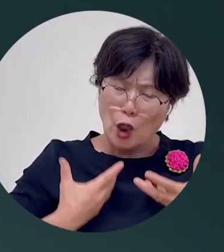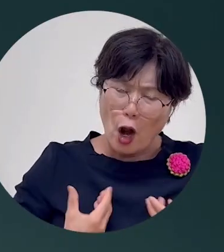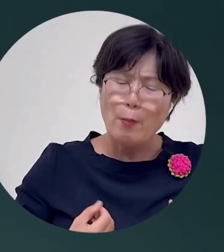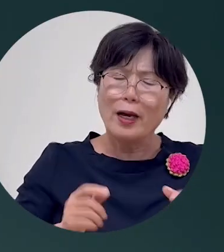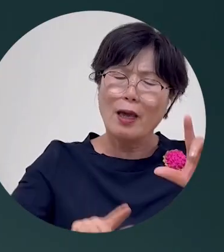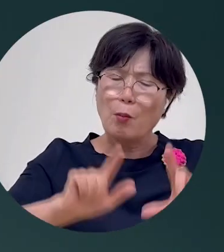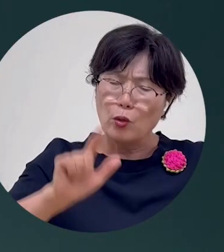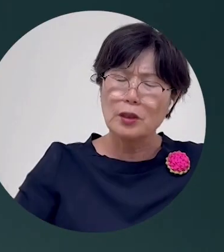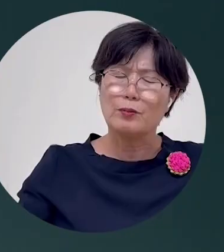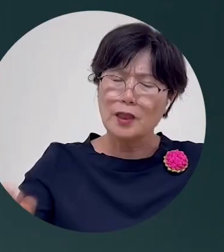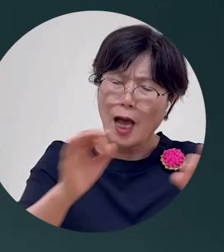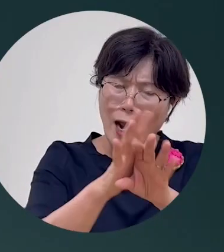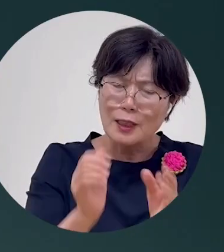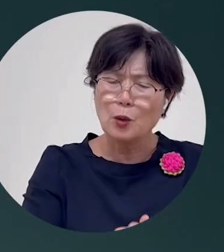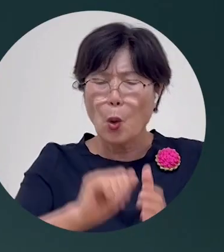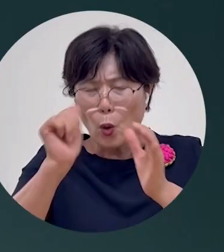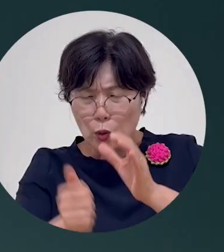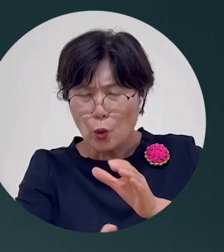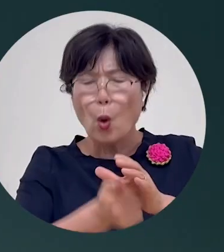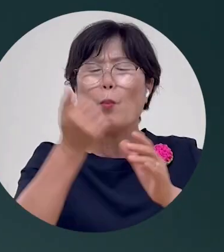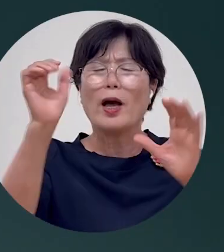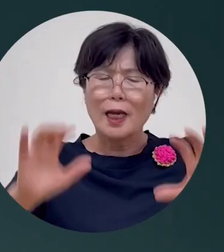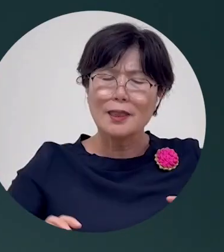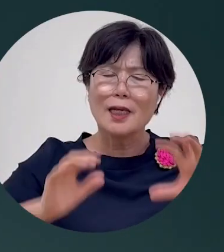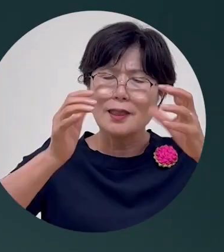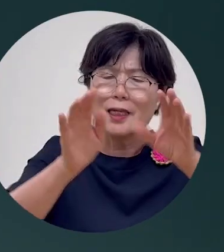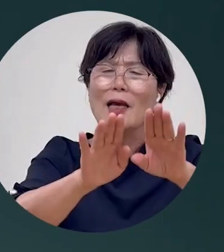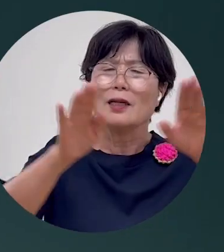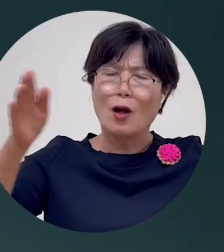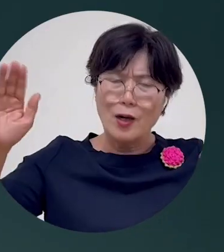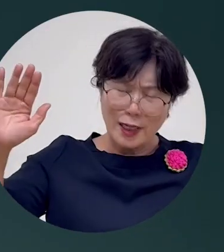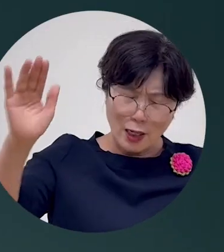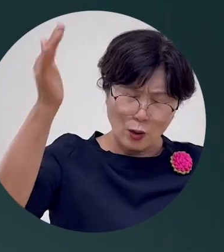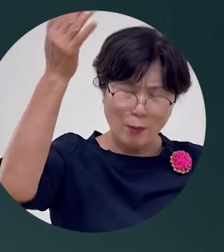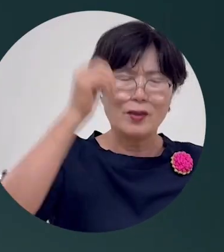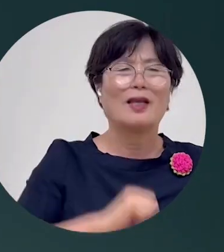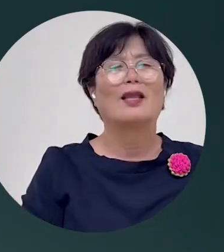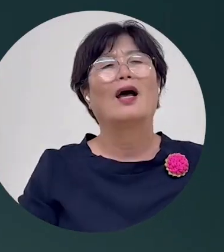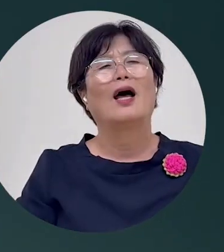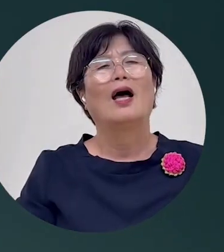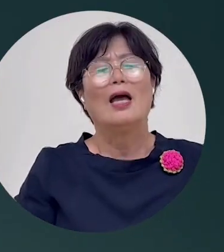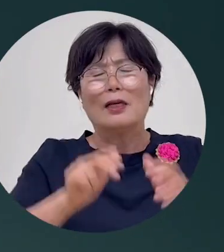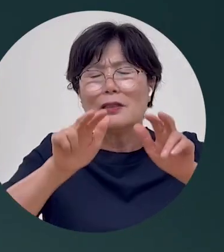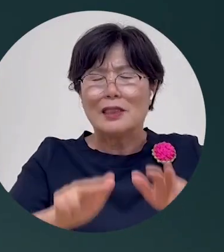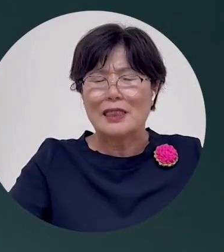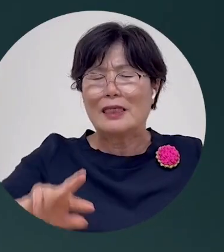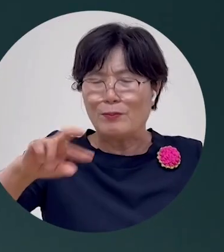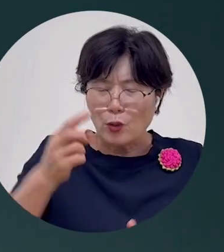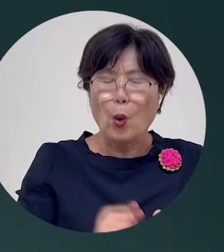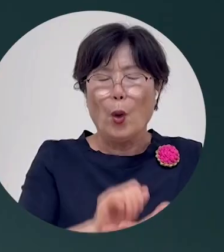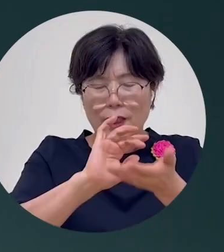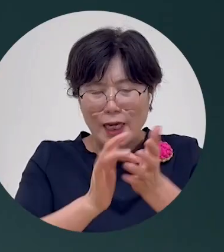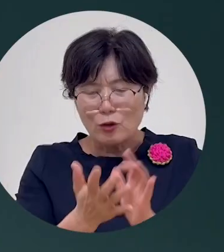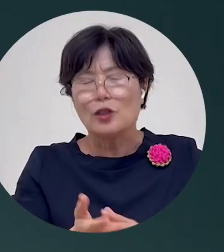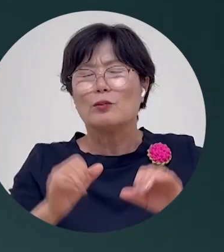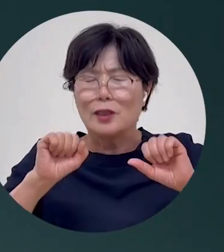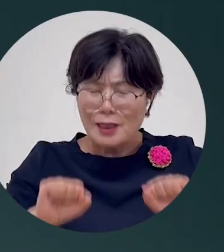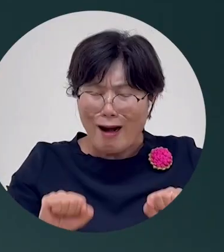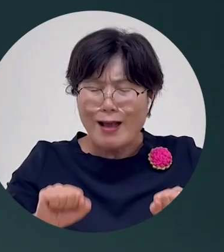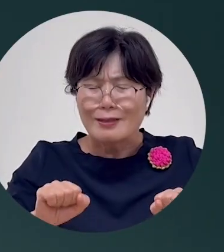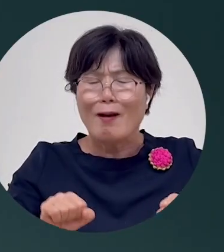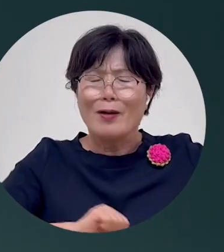사라지고 여러분, 소망의 세상이 열리게 됩니다. 지금도 예수님은 살아